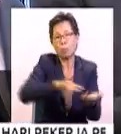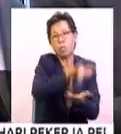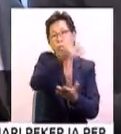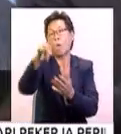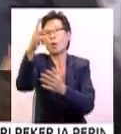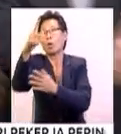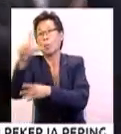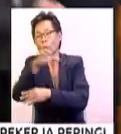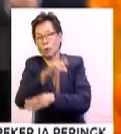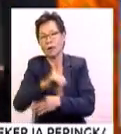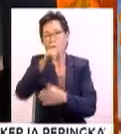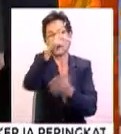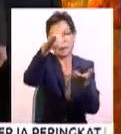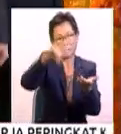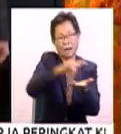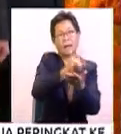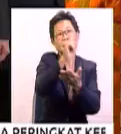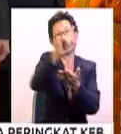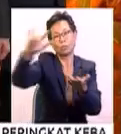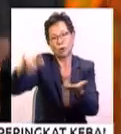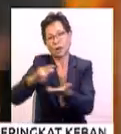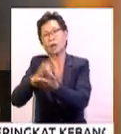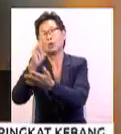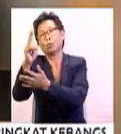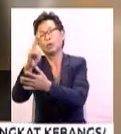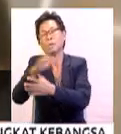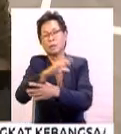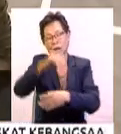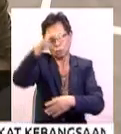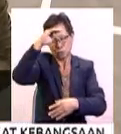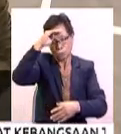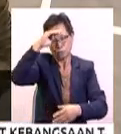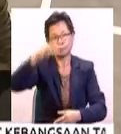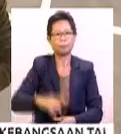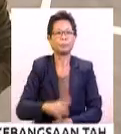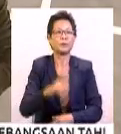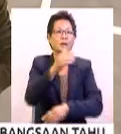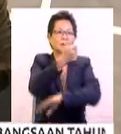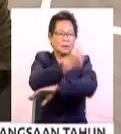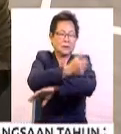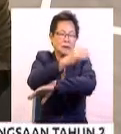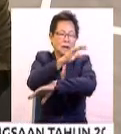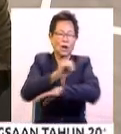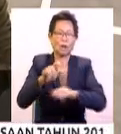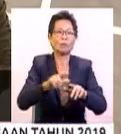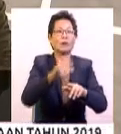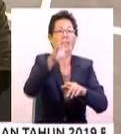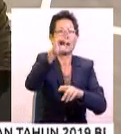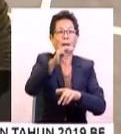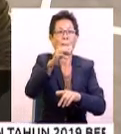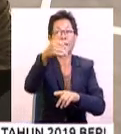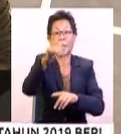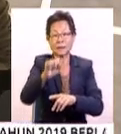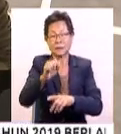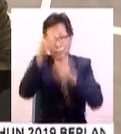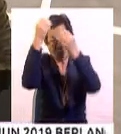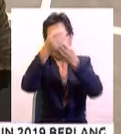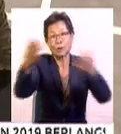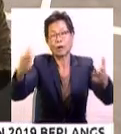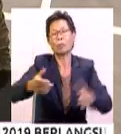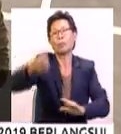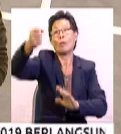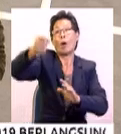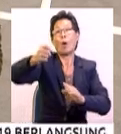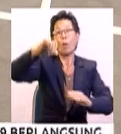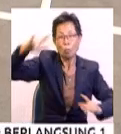selain KLIA, KLIA 2 dan Johor. Baik, Ketua Pegawai Eksekutif Kumpulan Malaysia Airlines sebelum ini memaklumkan penggantungan